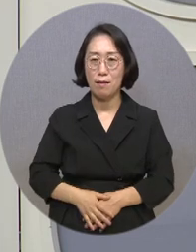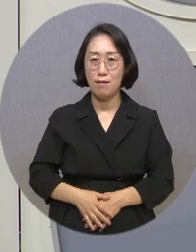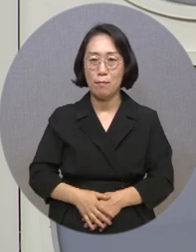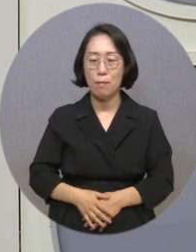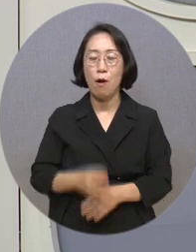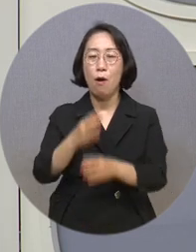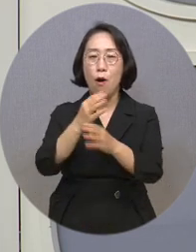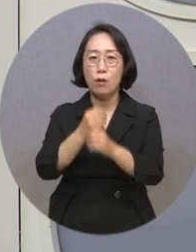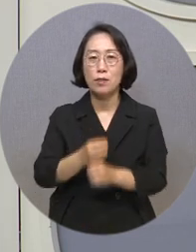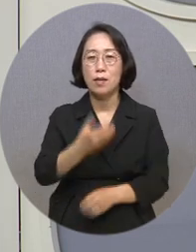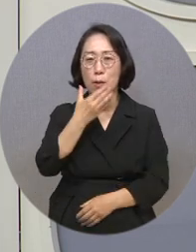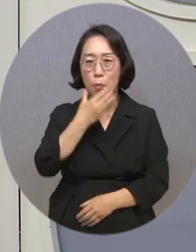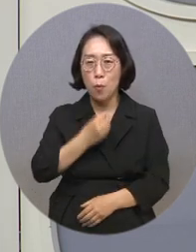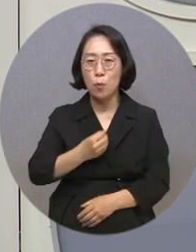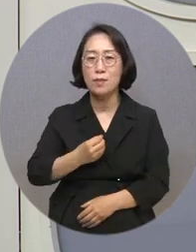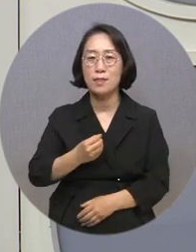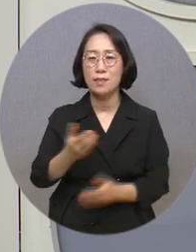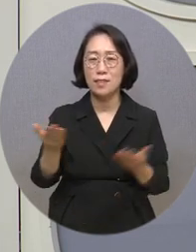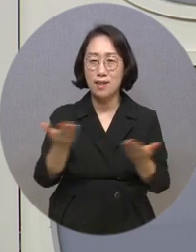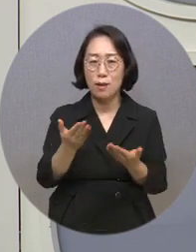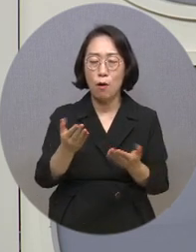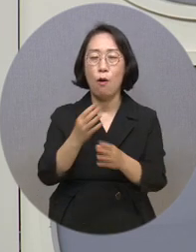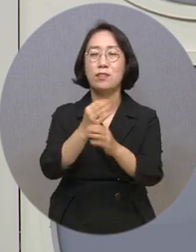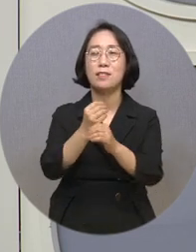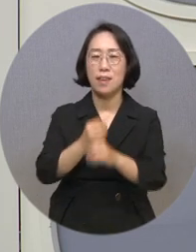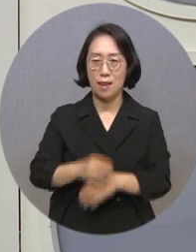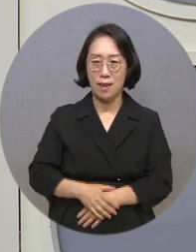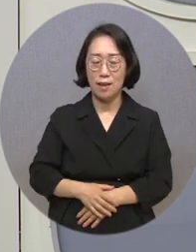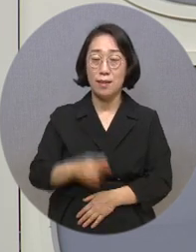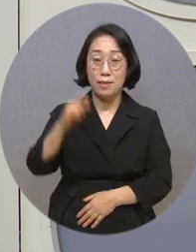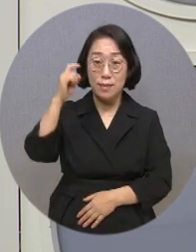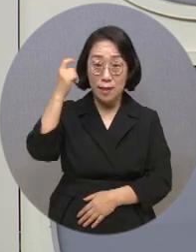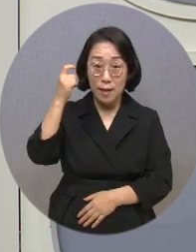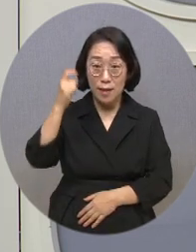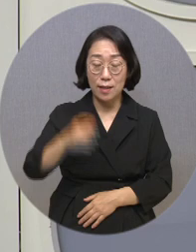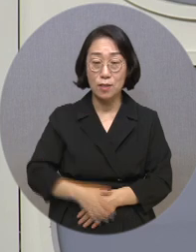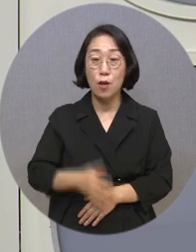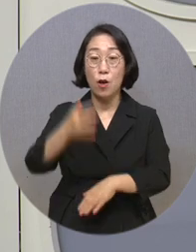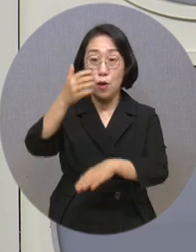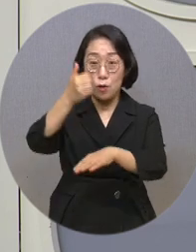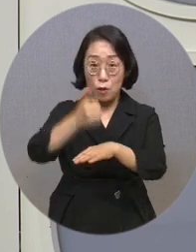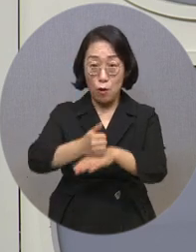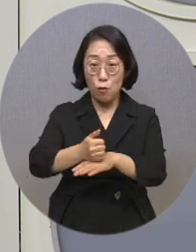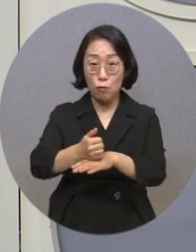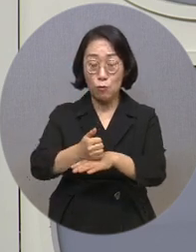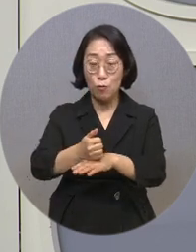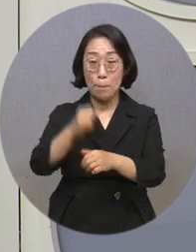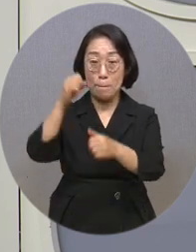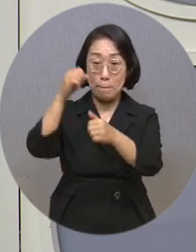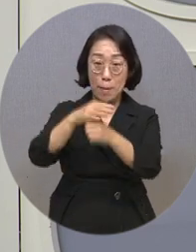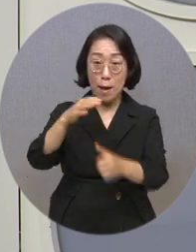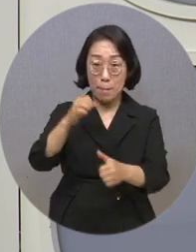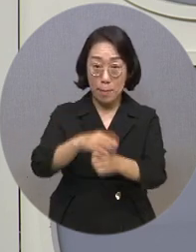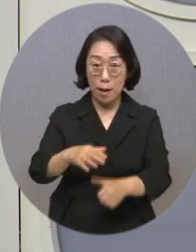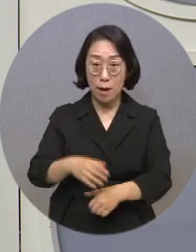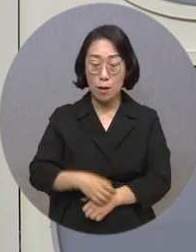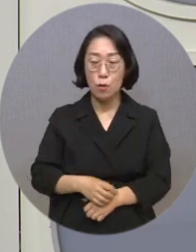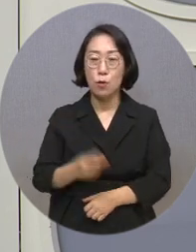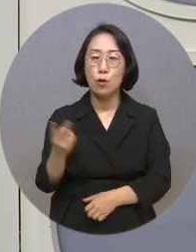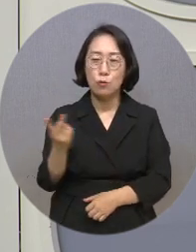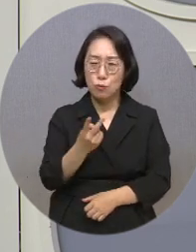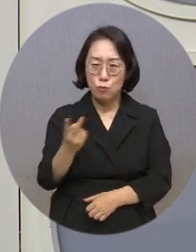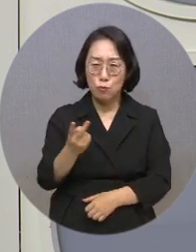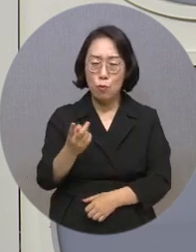이뤄서 복지사업을 하겠느냐. 그러다가 이제 국회의원 3번 떨어지고 나서야 우리 처녀총각 때